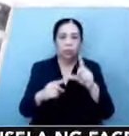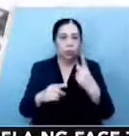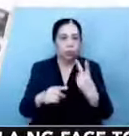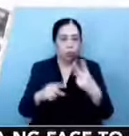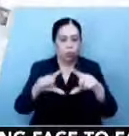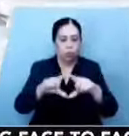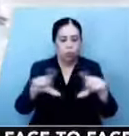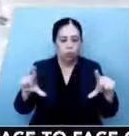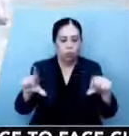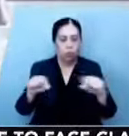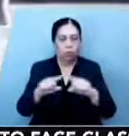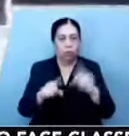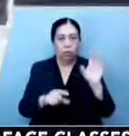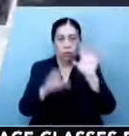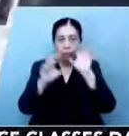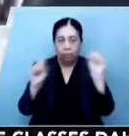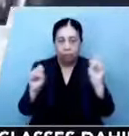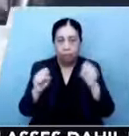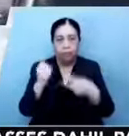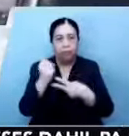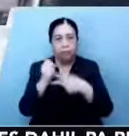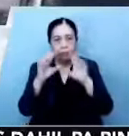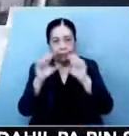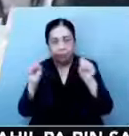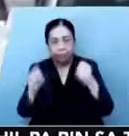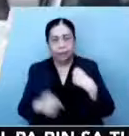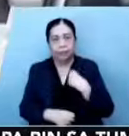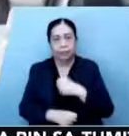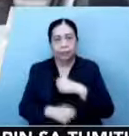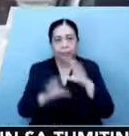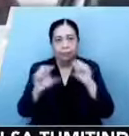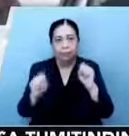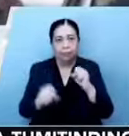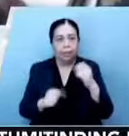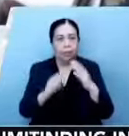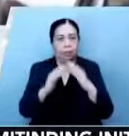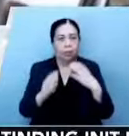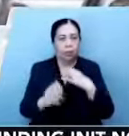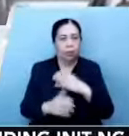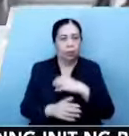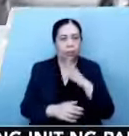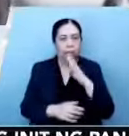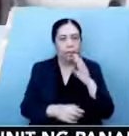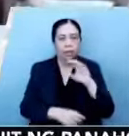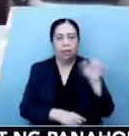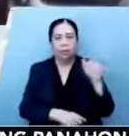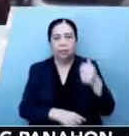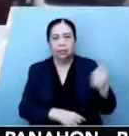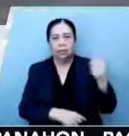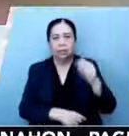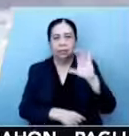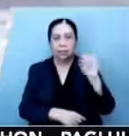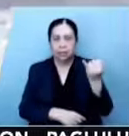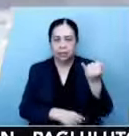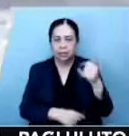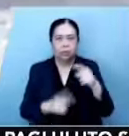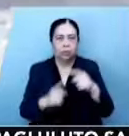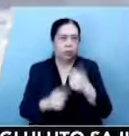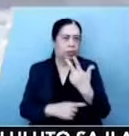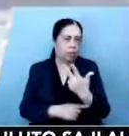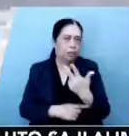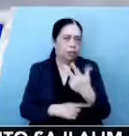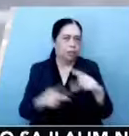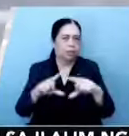sa Pangulo, Pangalawang Pangulo, Senate President, House Speaker at Chief Justice na maaaring bigyan ng hanggang 3. Bukod sa